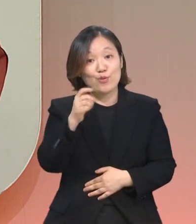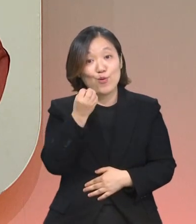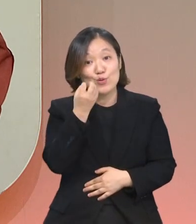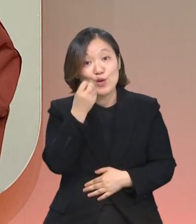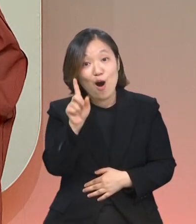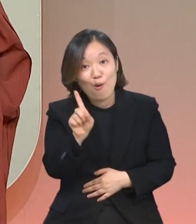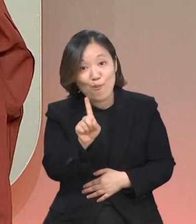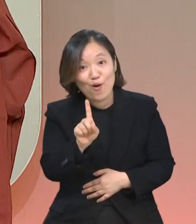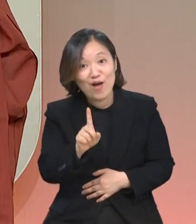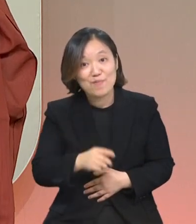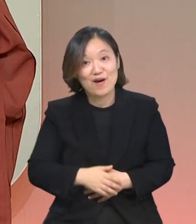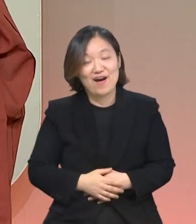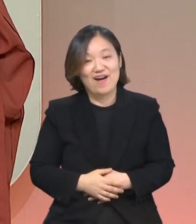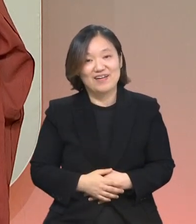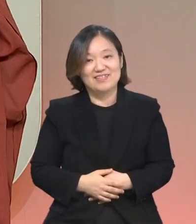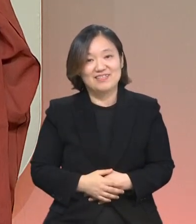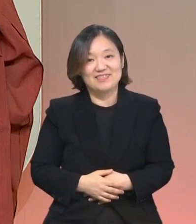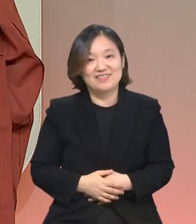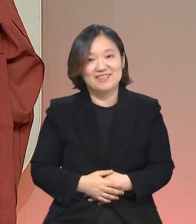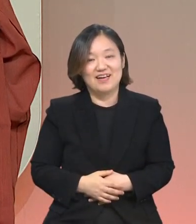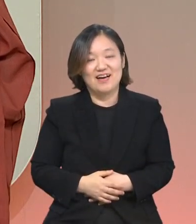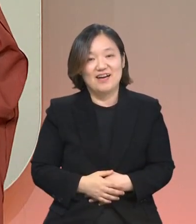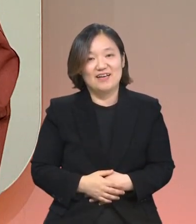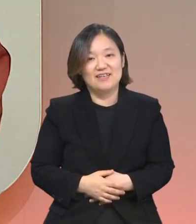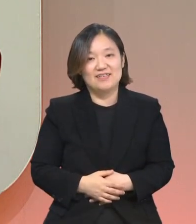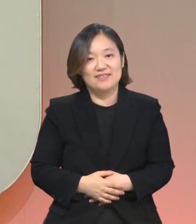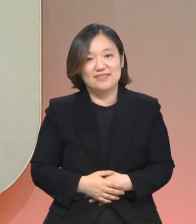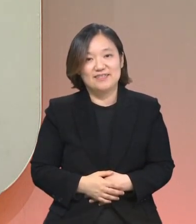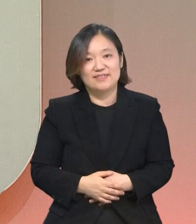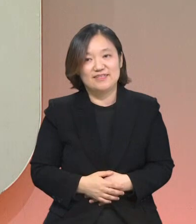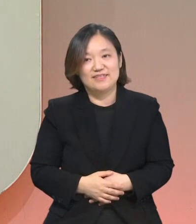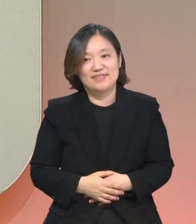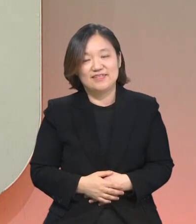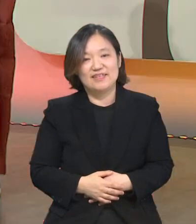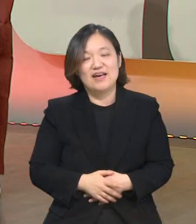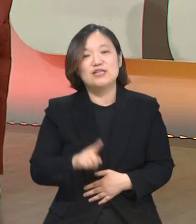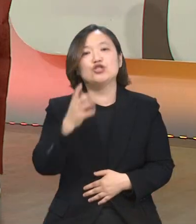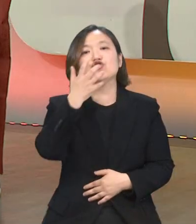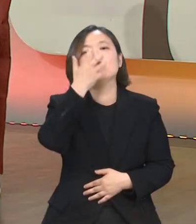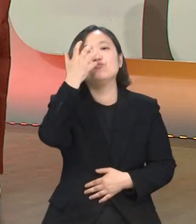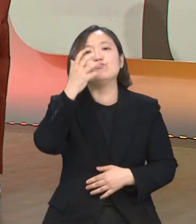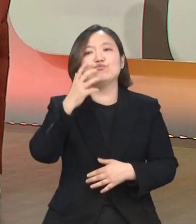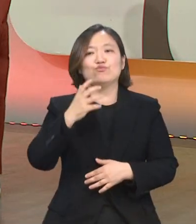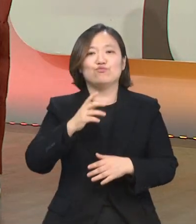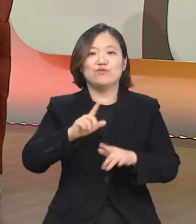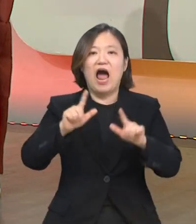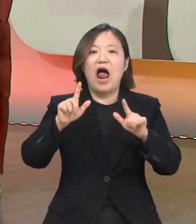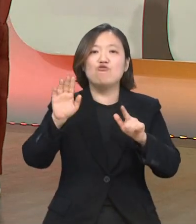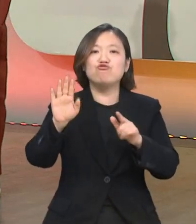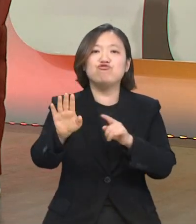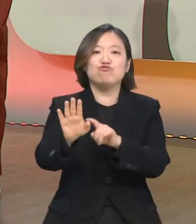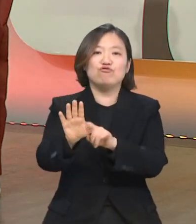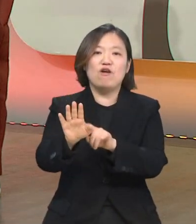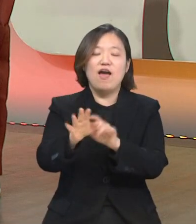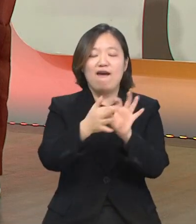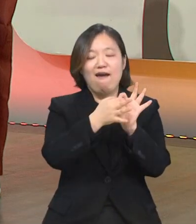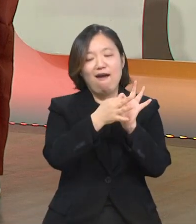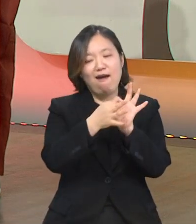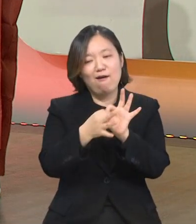놀랍게도 그분이 직접 해주신 얘기에요 저한테 그날 이후로 한